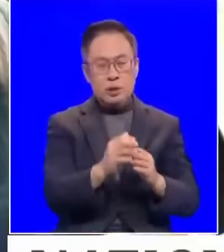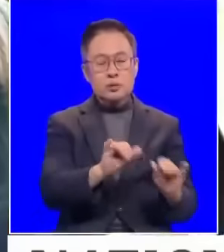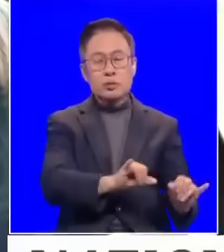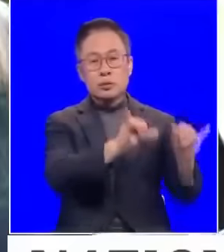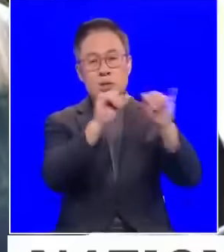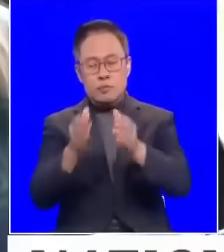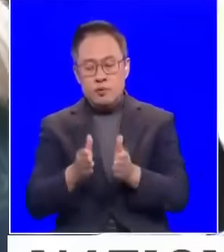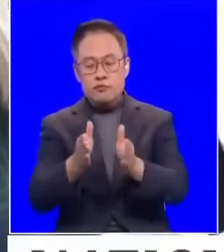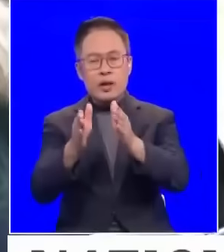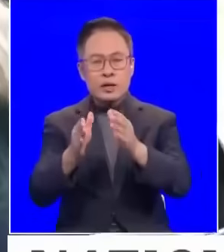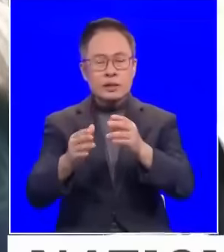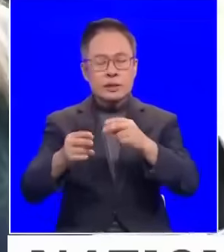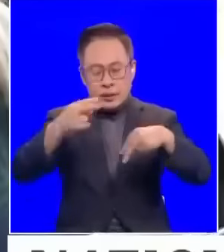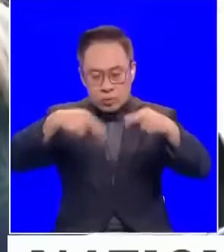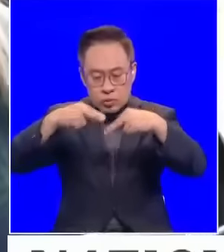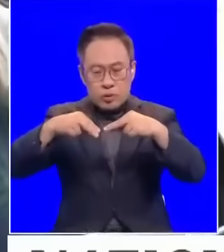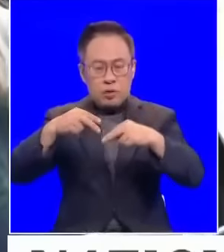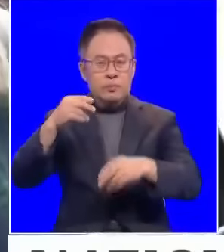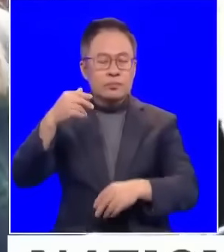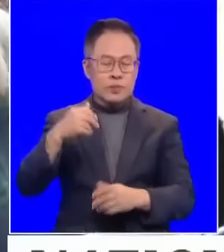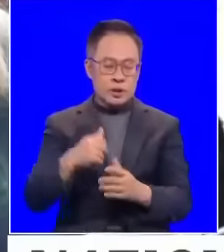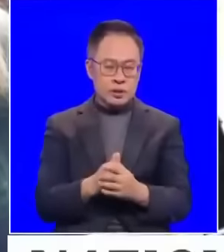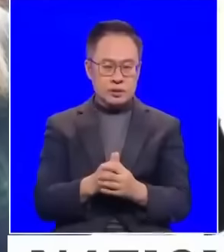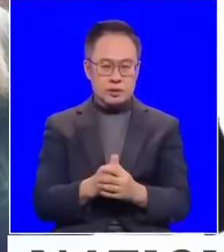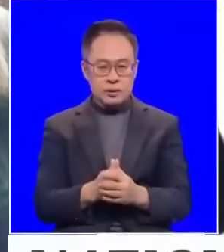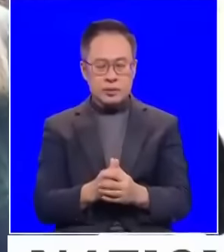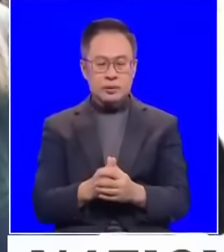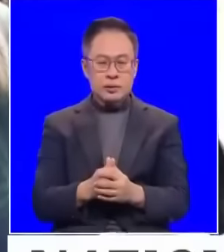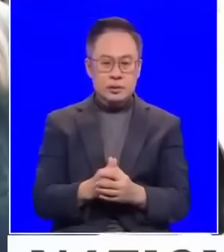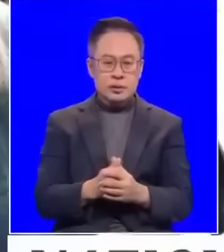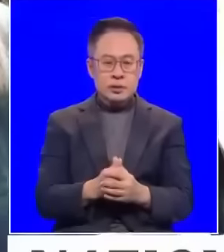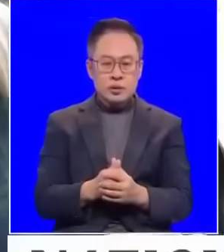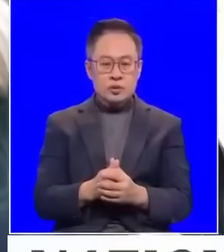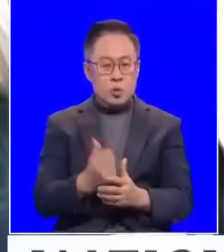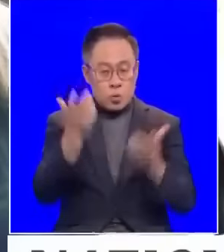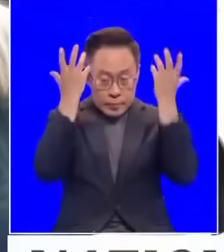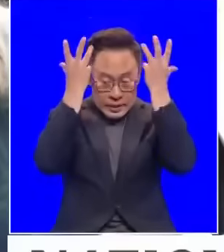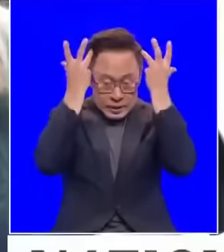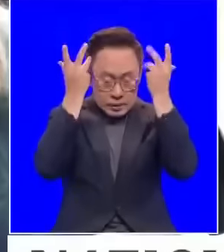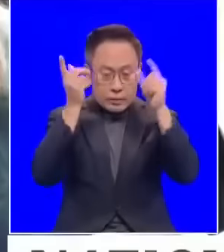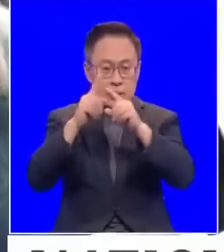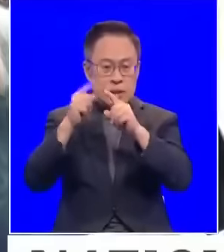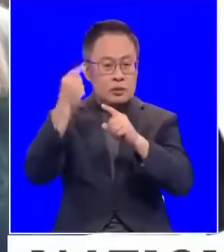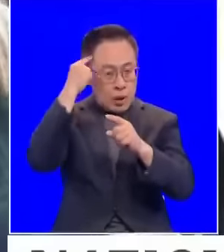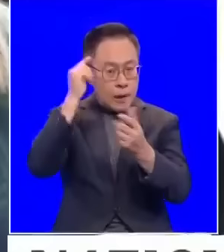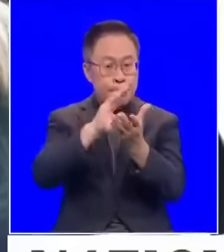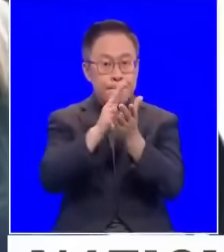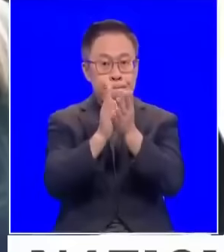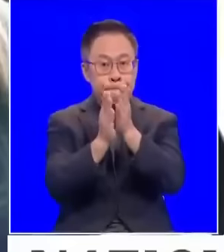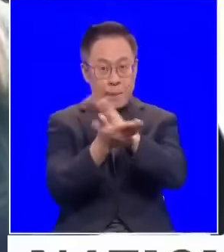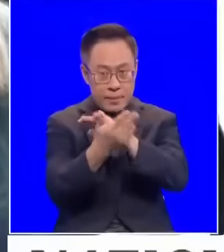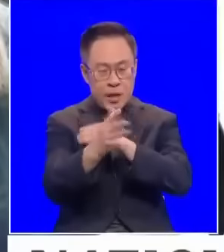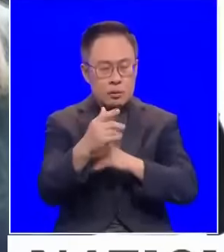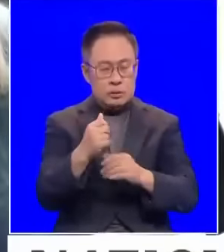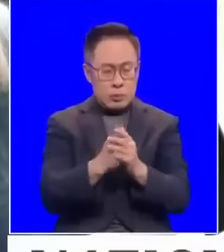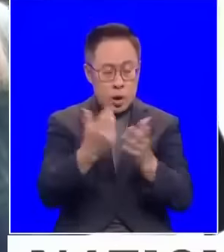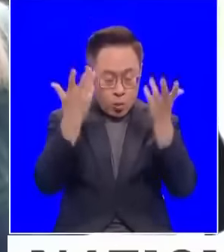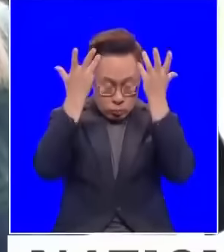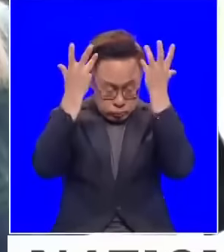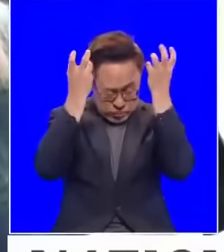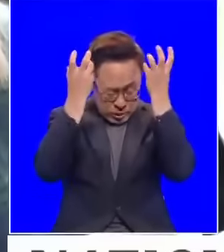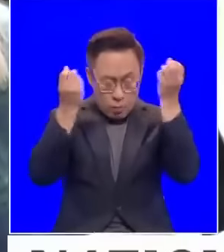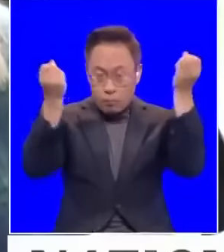ไม่มีการร้องขออะไรเป็นพิเศษค่ะส่วนเรื่องความเครียดคิดว่าปรับตัวได้ดีขึ้นค่ะแต่ยังไม่ถึงขนาดปกติมากนะคะเพราะว่าการเข้าม